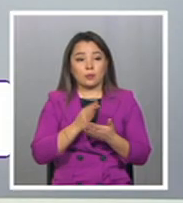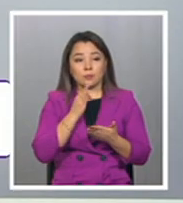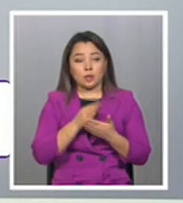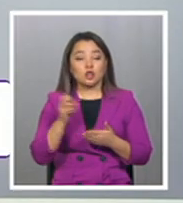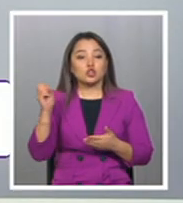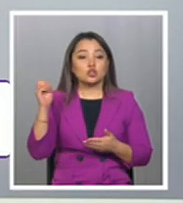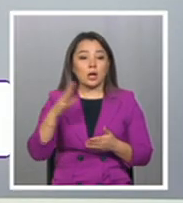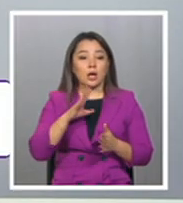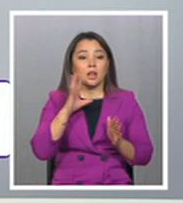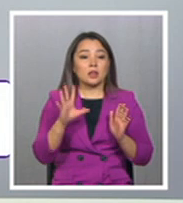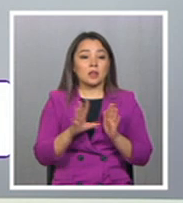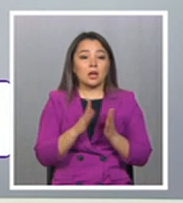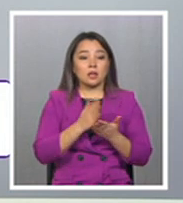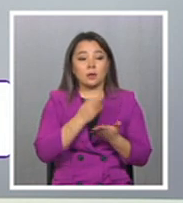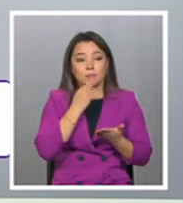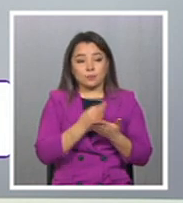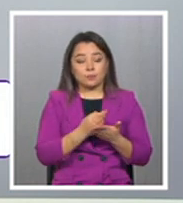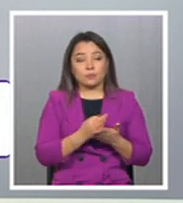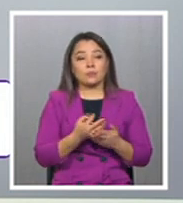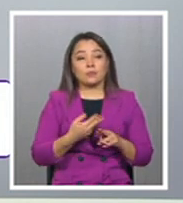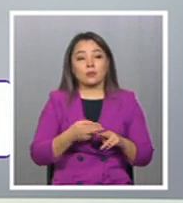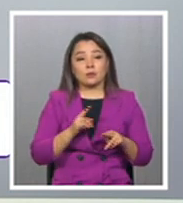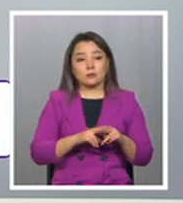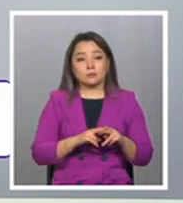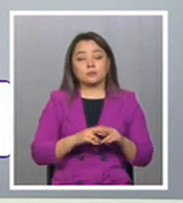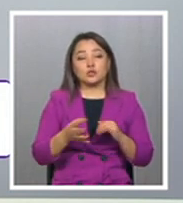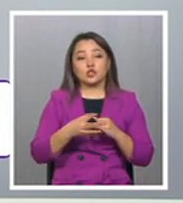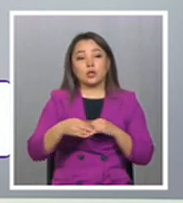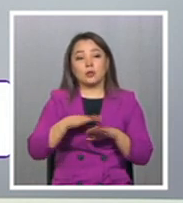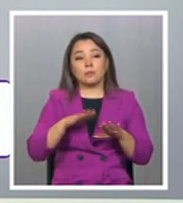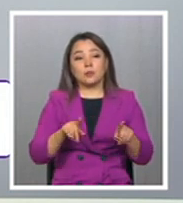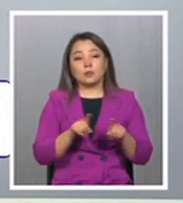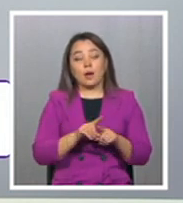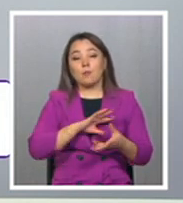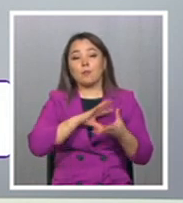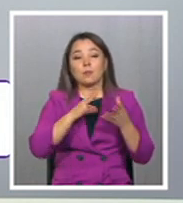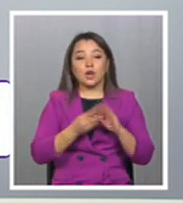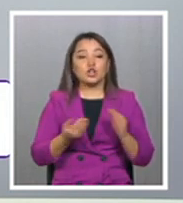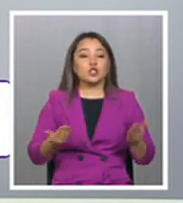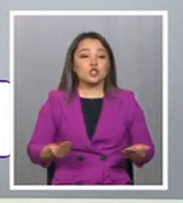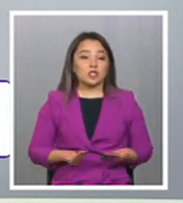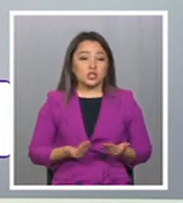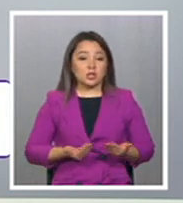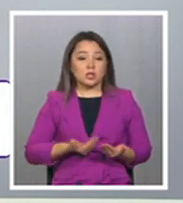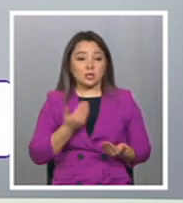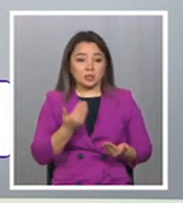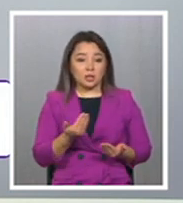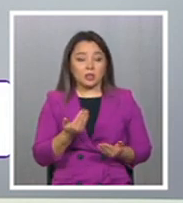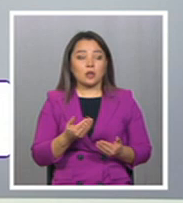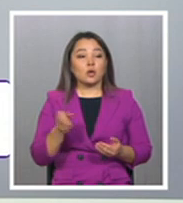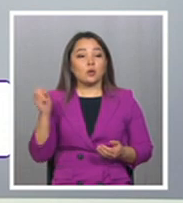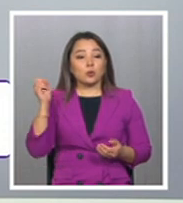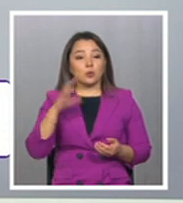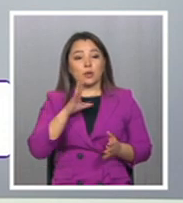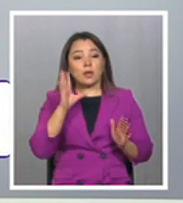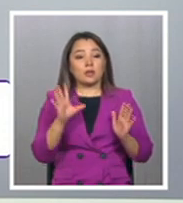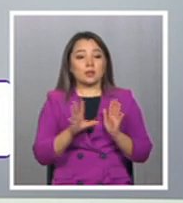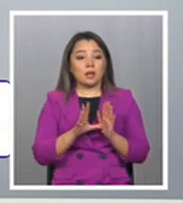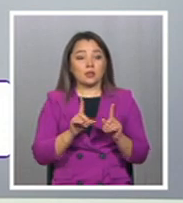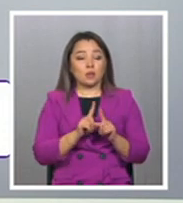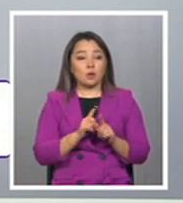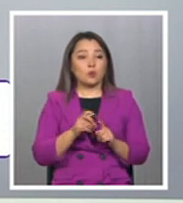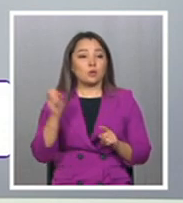Жарық энергиясы. Балалар, жер бетіндегі барлық тіршілік, яғни күн энергиясының,